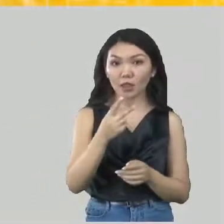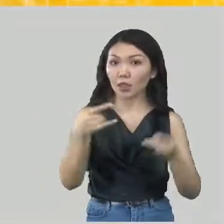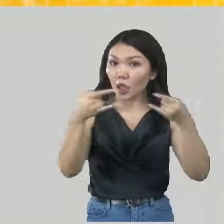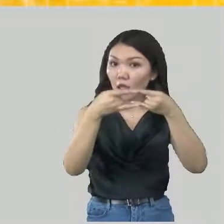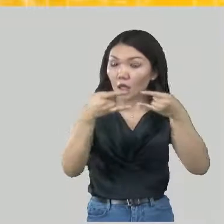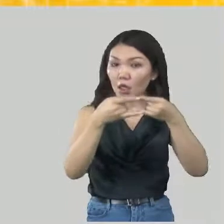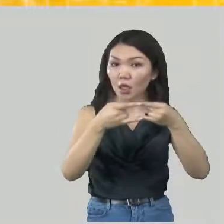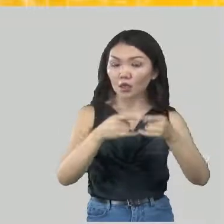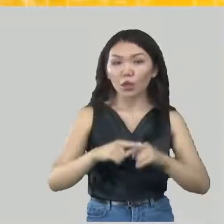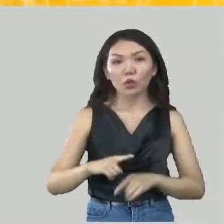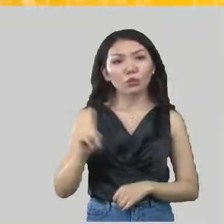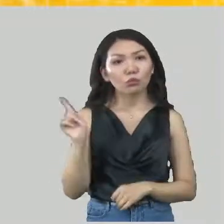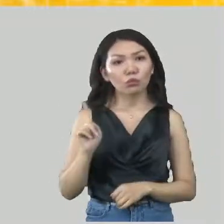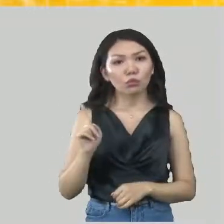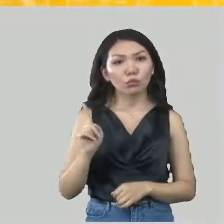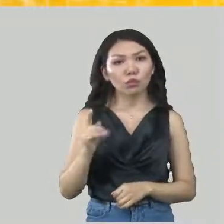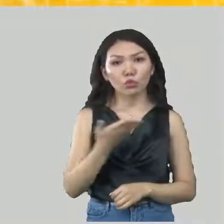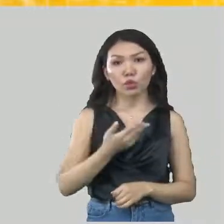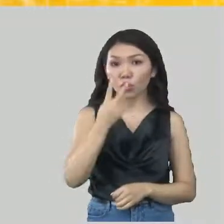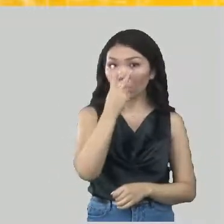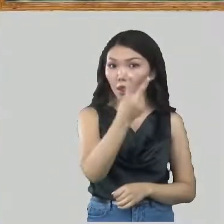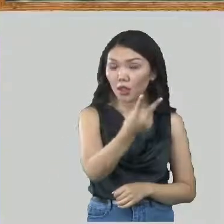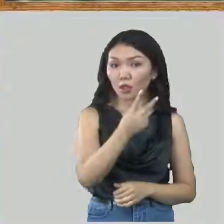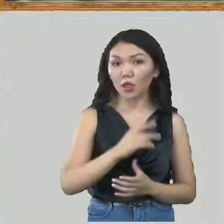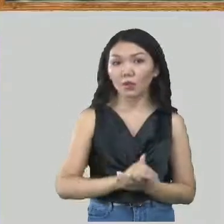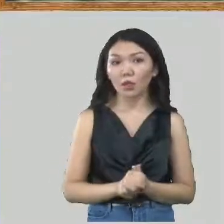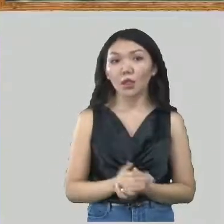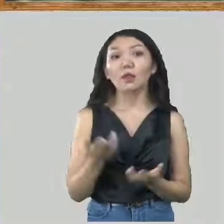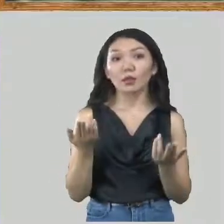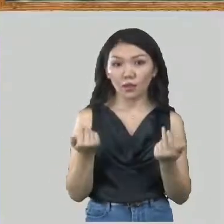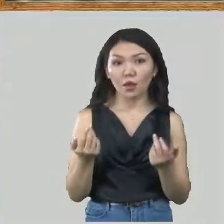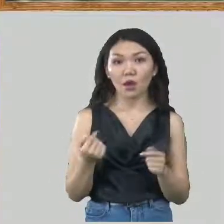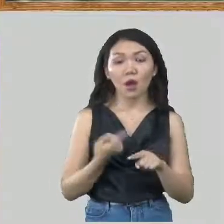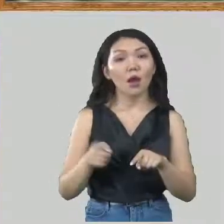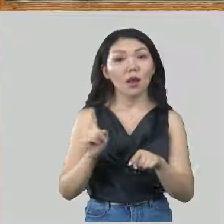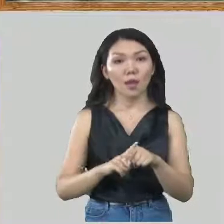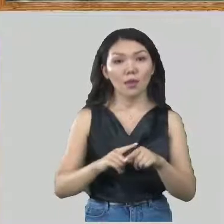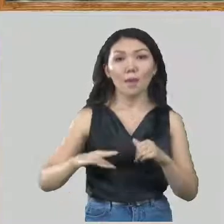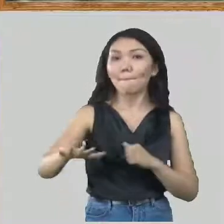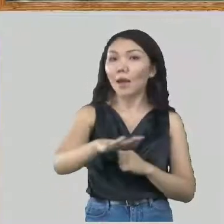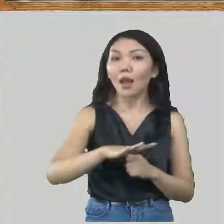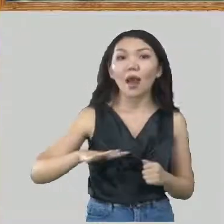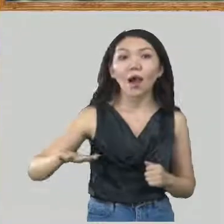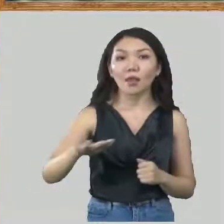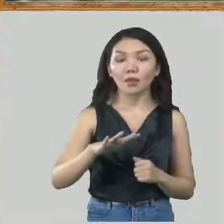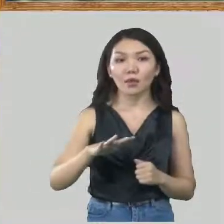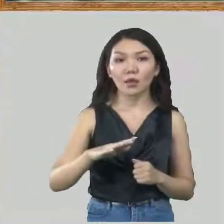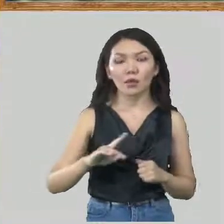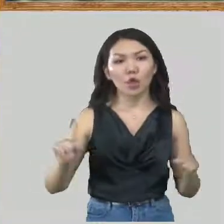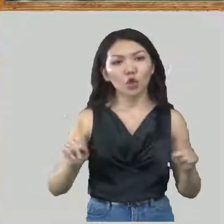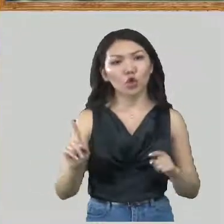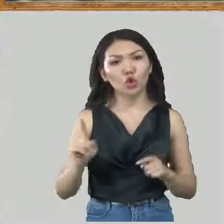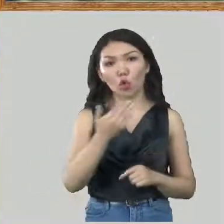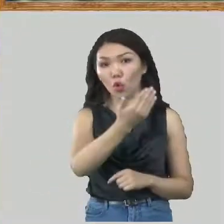экран, что перед нами? Да, это полянка. Что вы